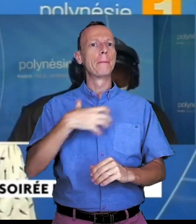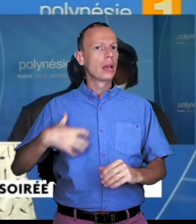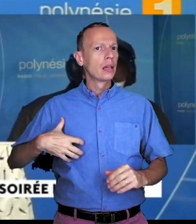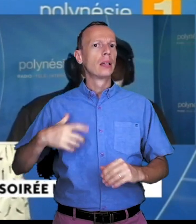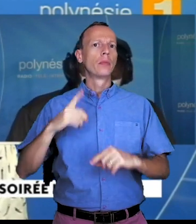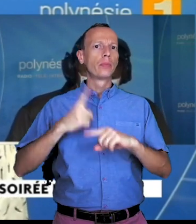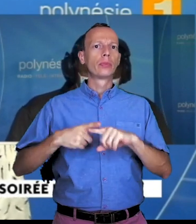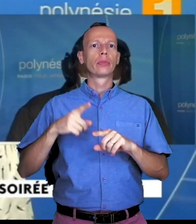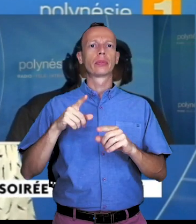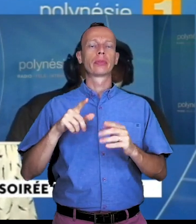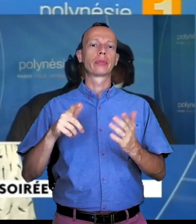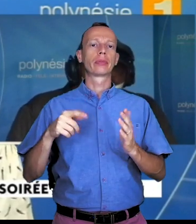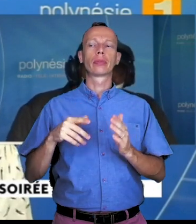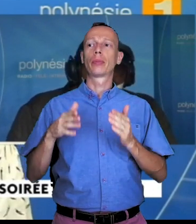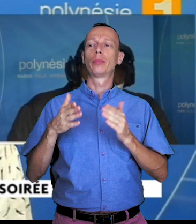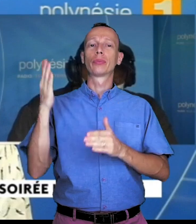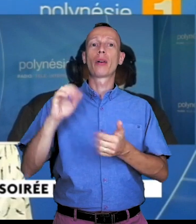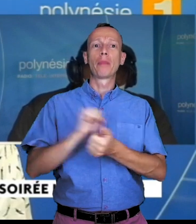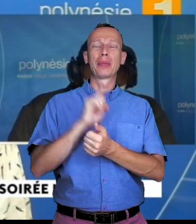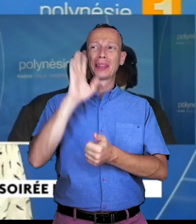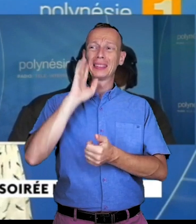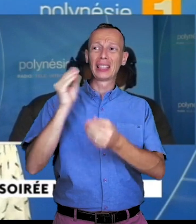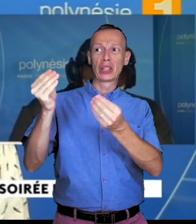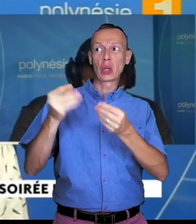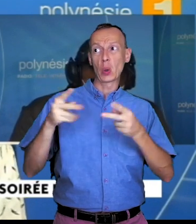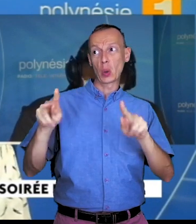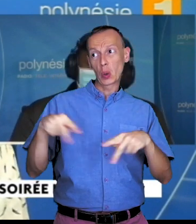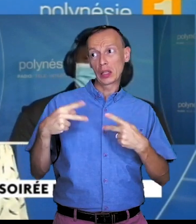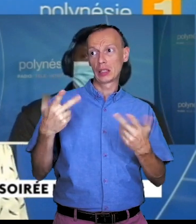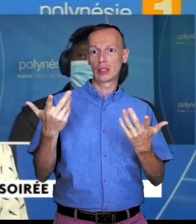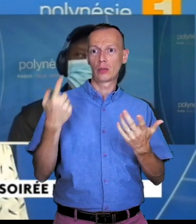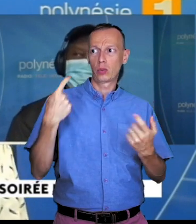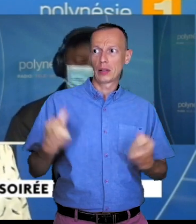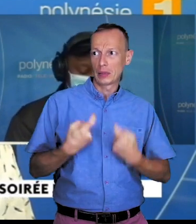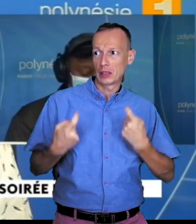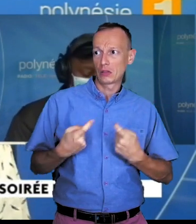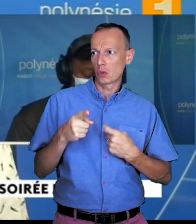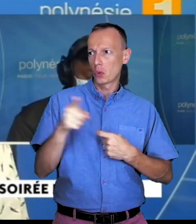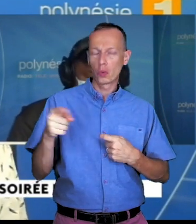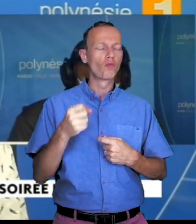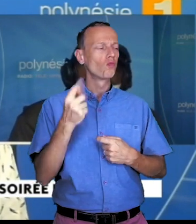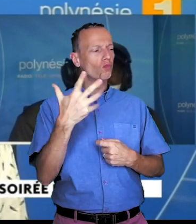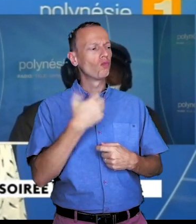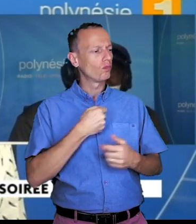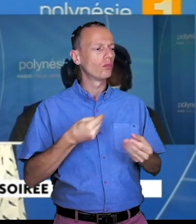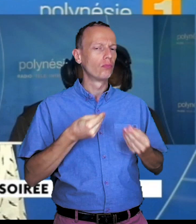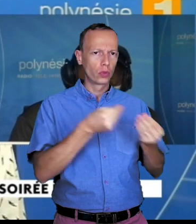étaient accompagnés quand même par les mairies et que les dérogations qu'ils ont eu à demander pour les répétitions ont été